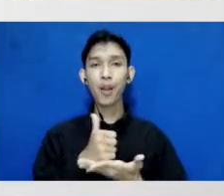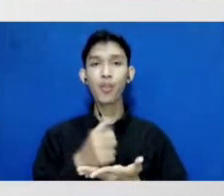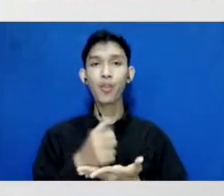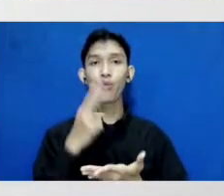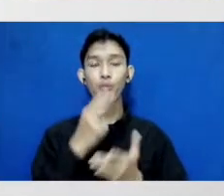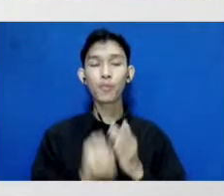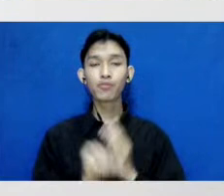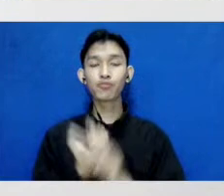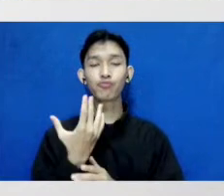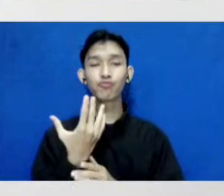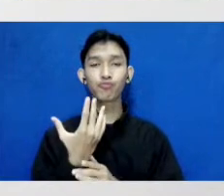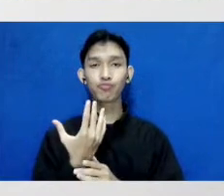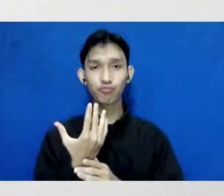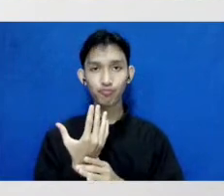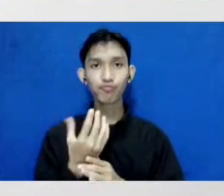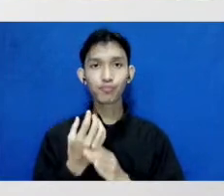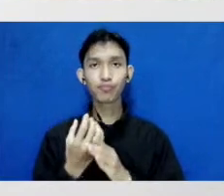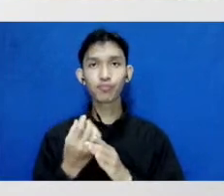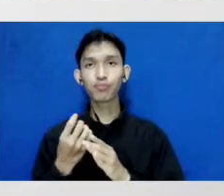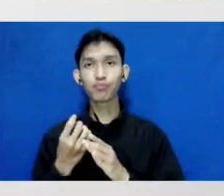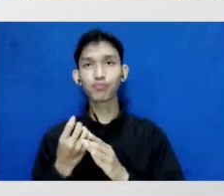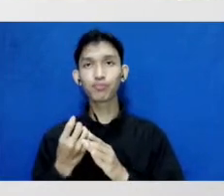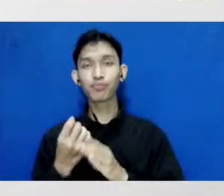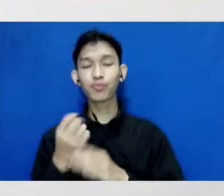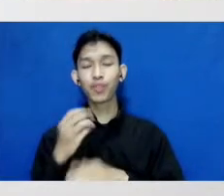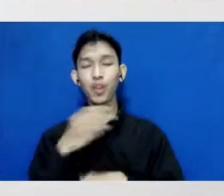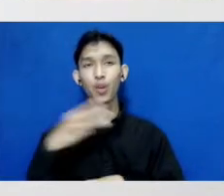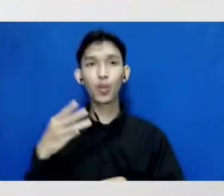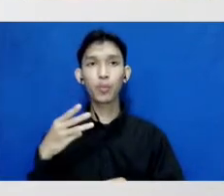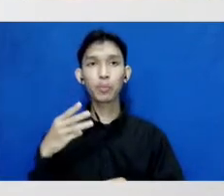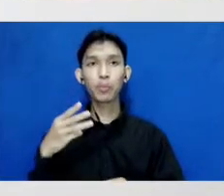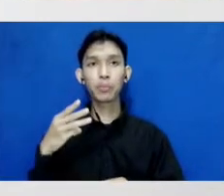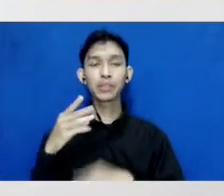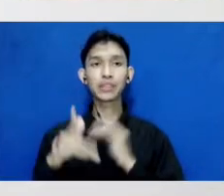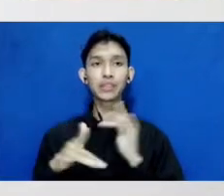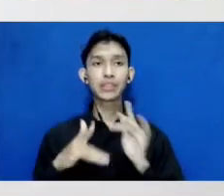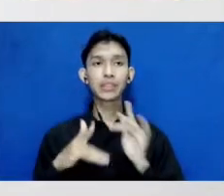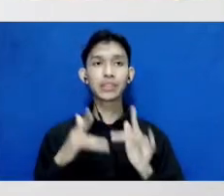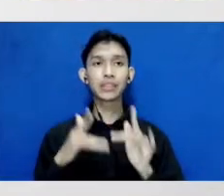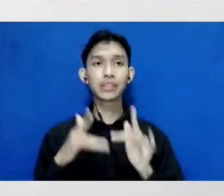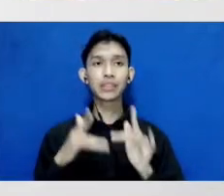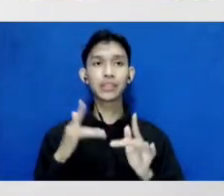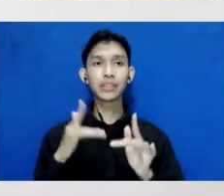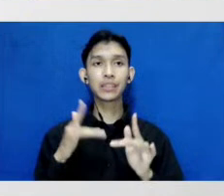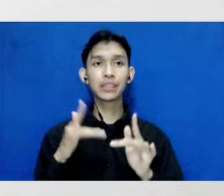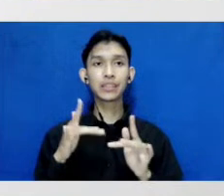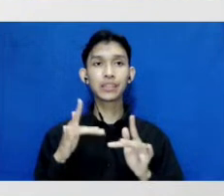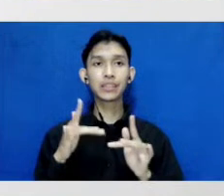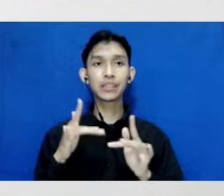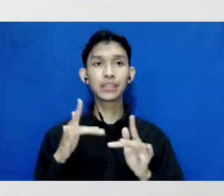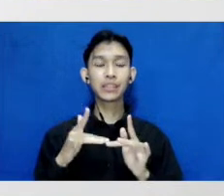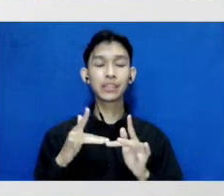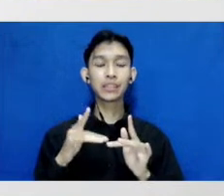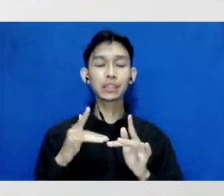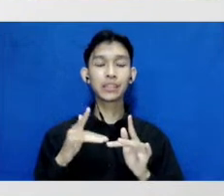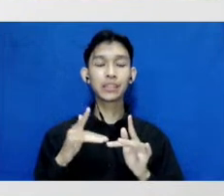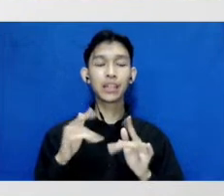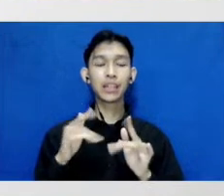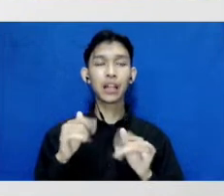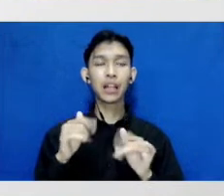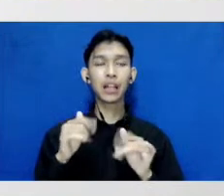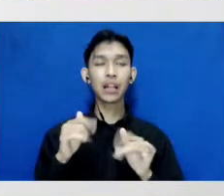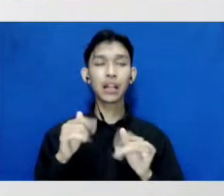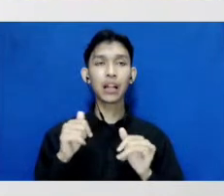ekonomi dan inovasi digital. Juga, kalau hak kita untuk berpendapat secara bebas, juga jangan sampai